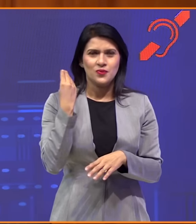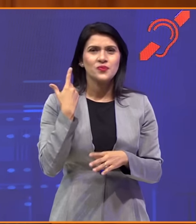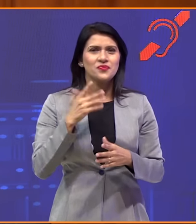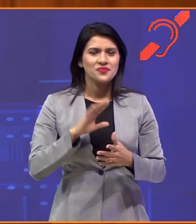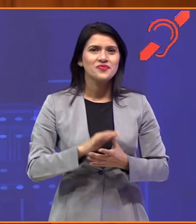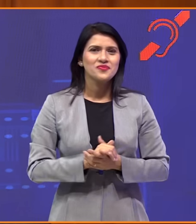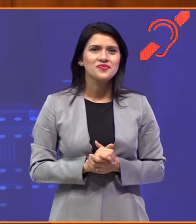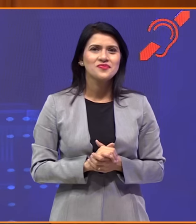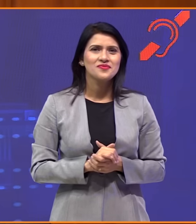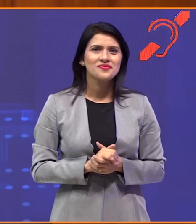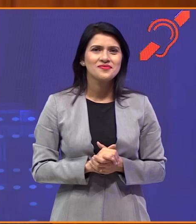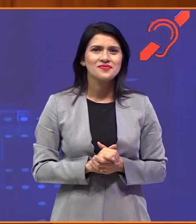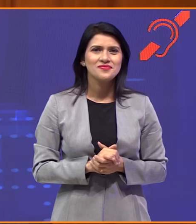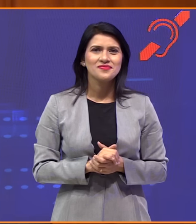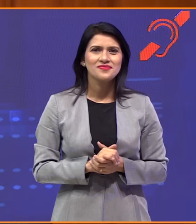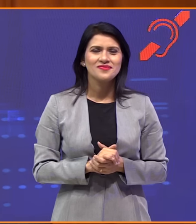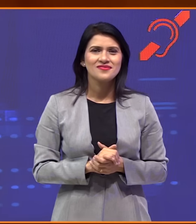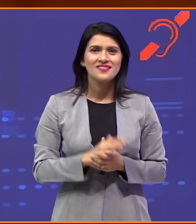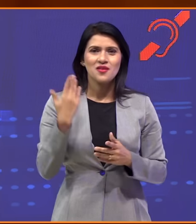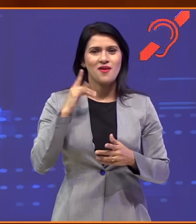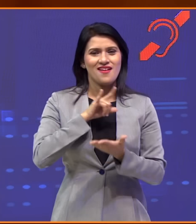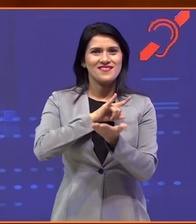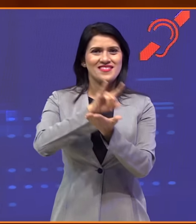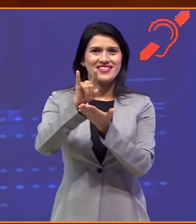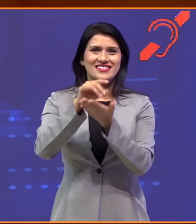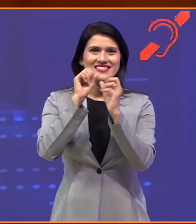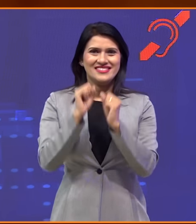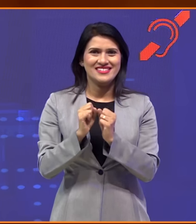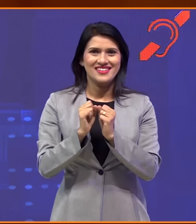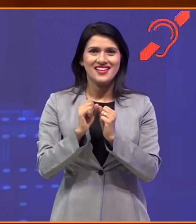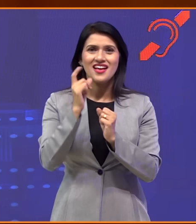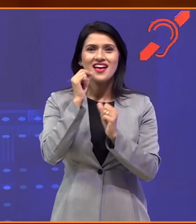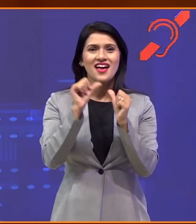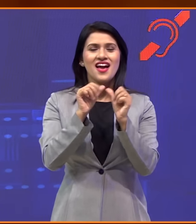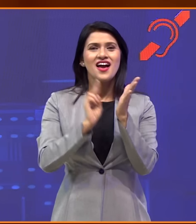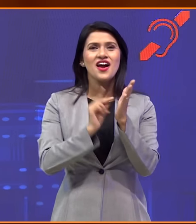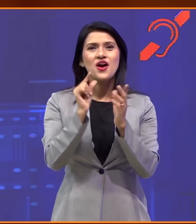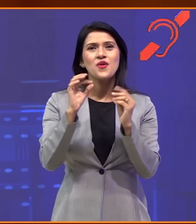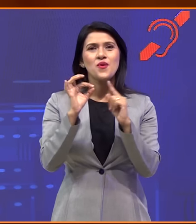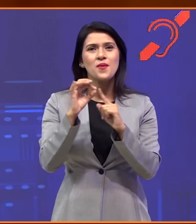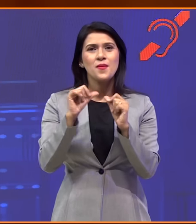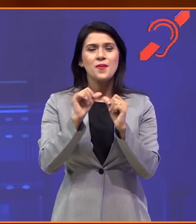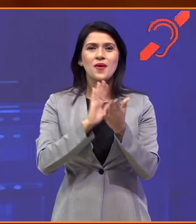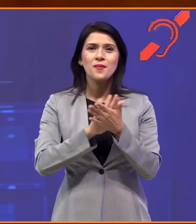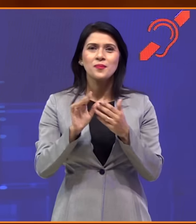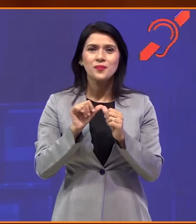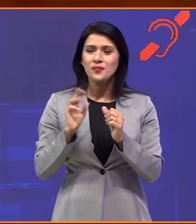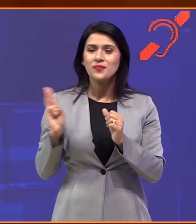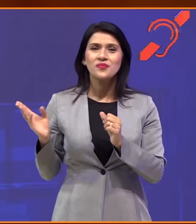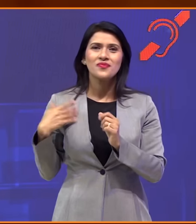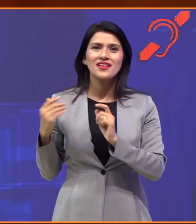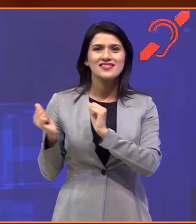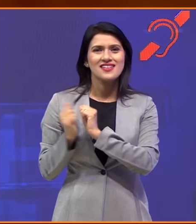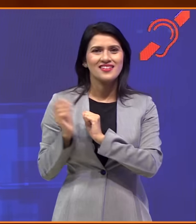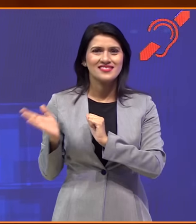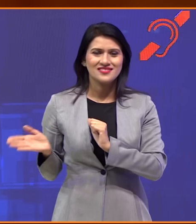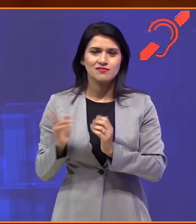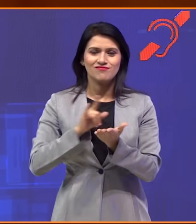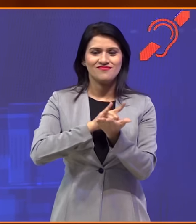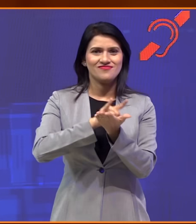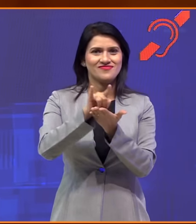मैं अपने हवाई जहाज में बैठा तो देखा कि अनुपम खेर साहब हमारे बगल में बैठे हैं और हवाई जहाज